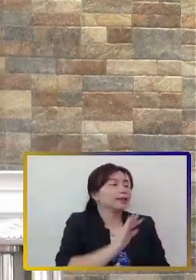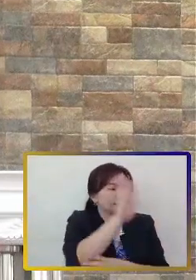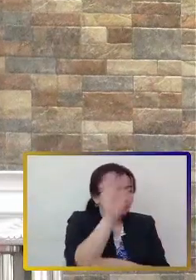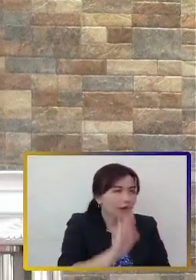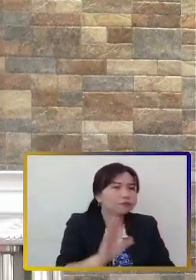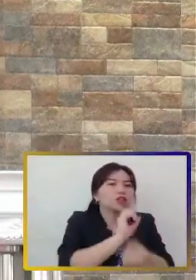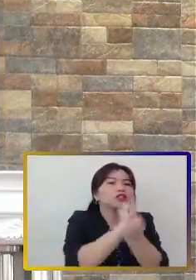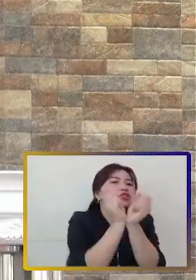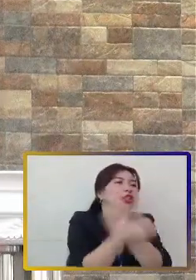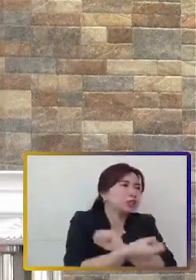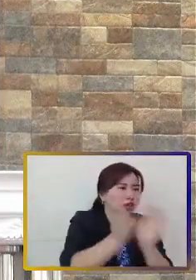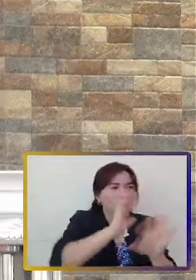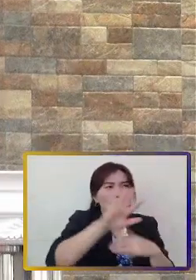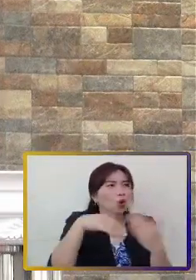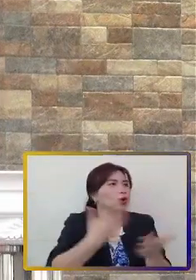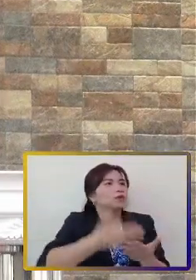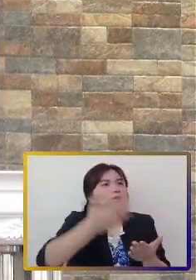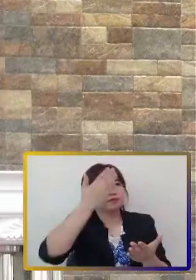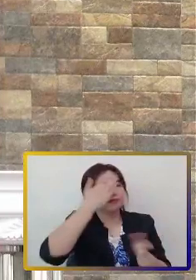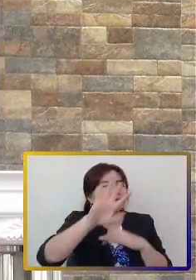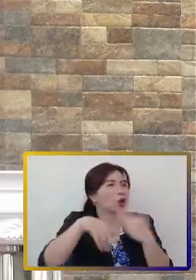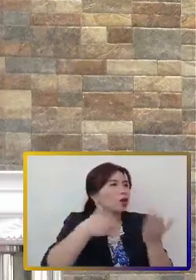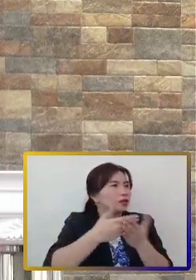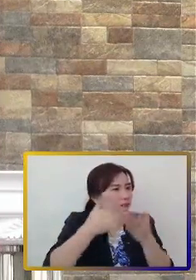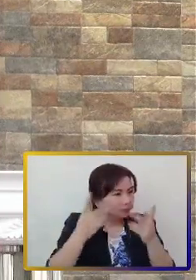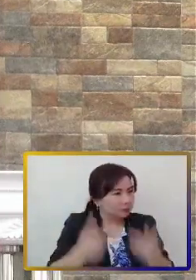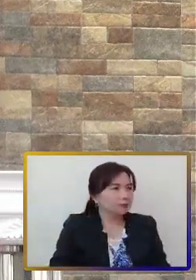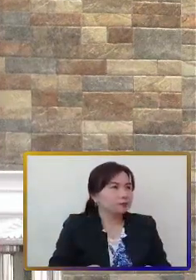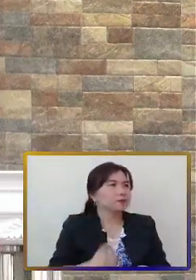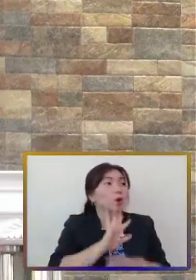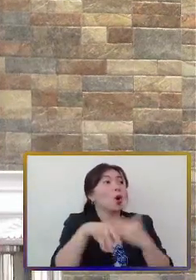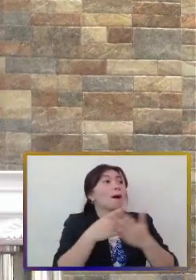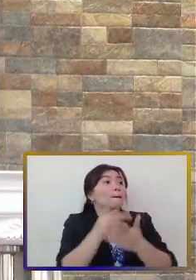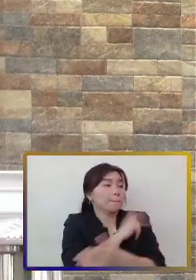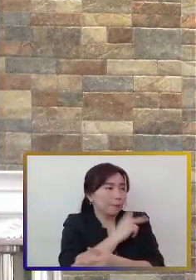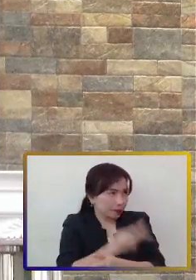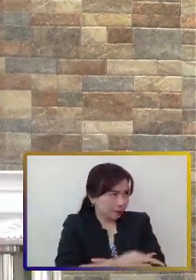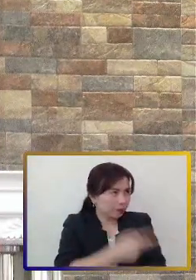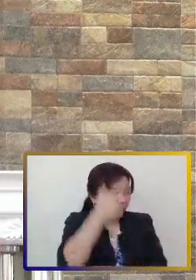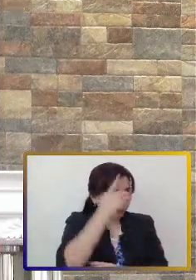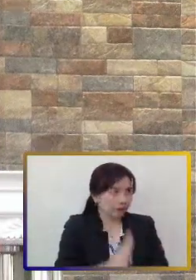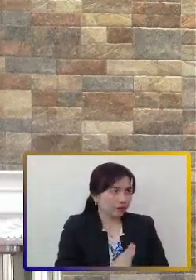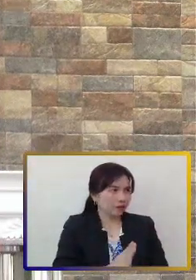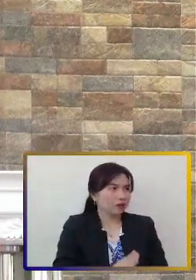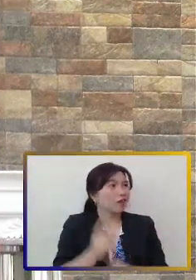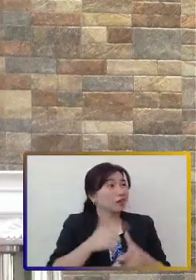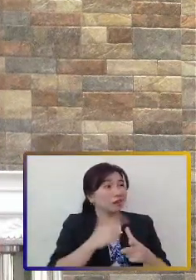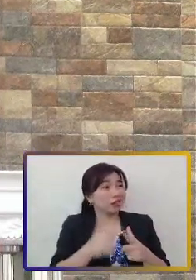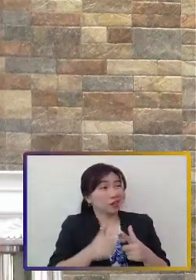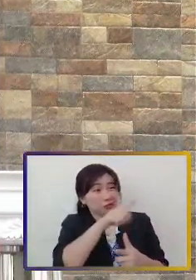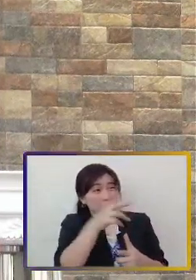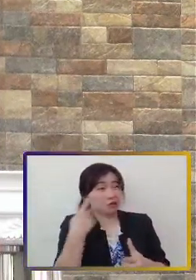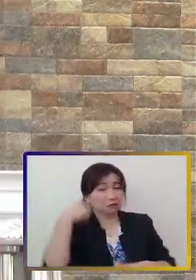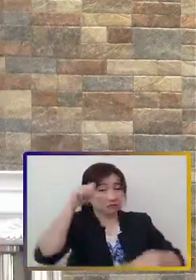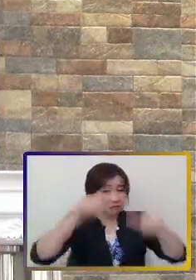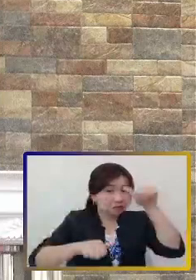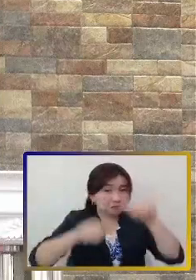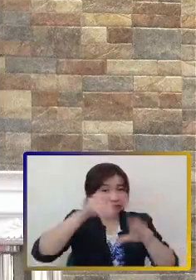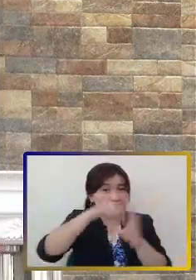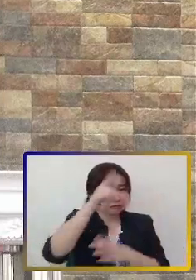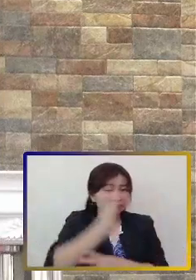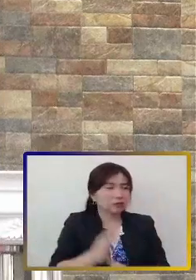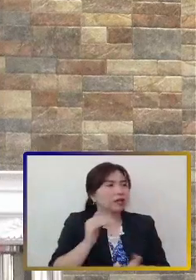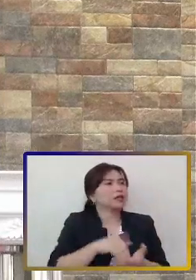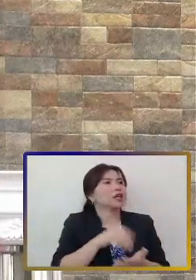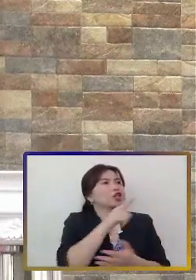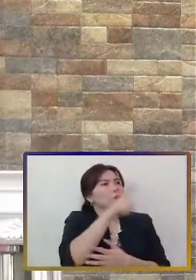omniscient omnipotent omnipresent God and then pagdududahan mo You have to accept that he is